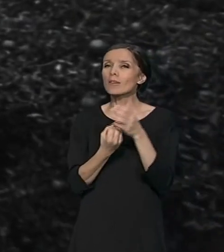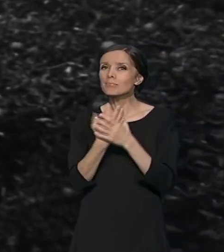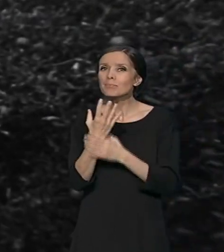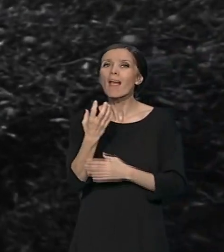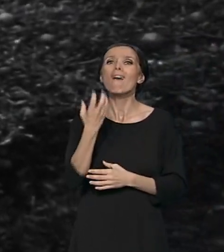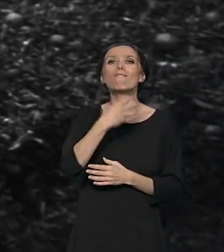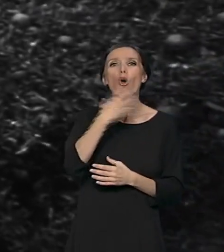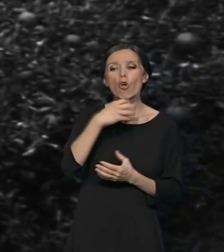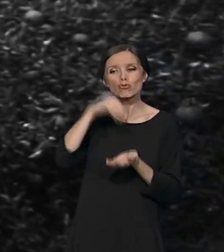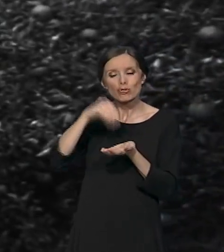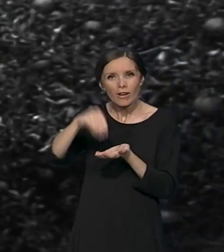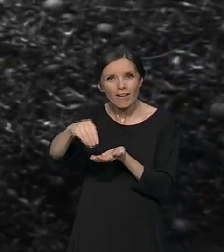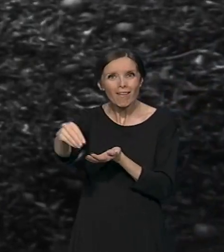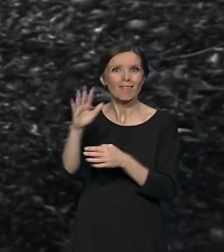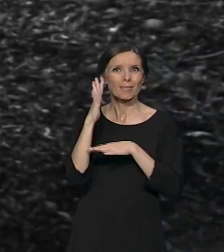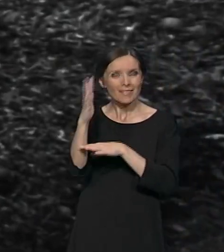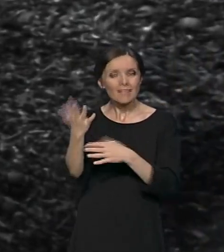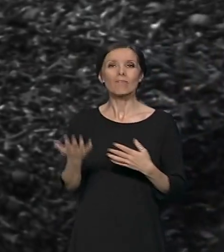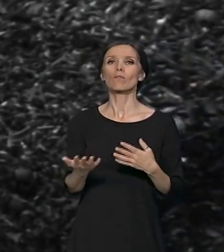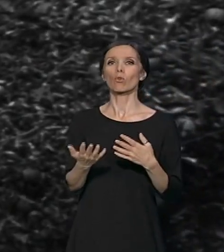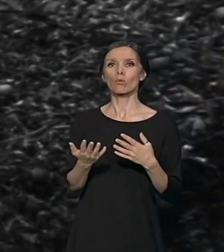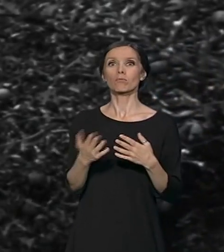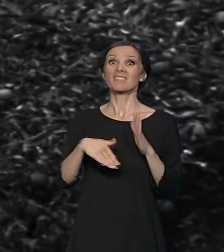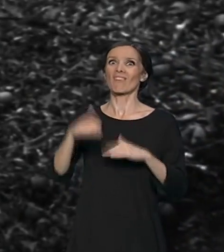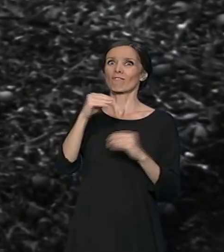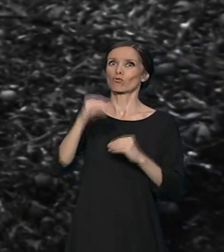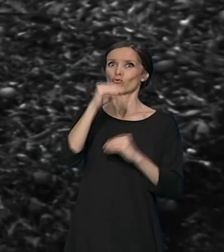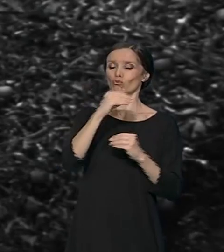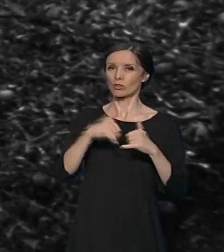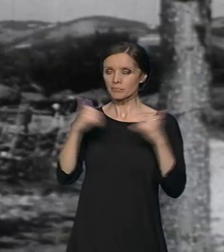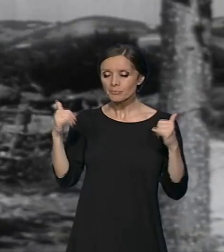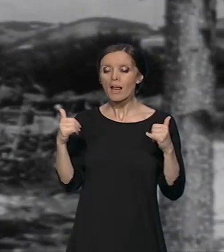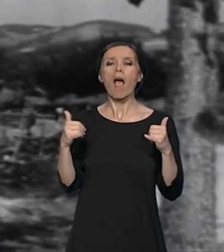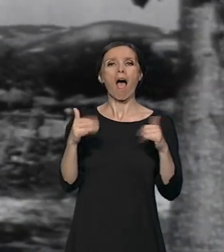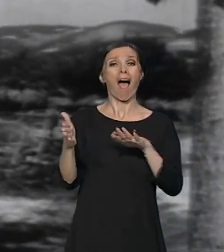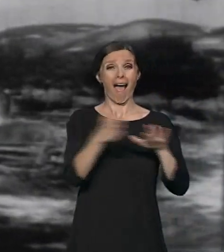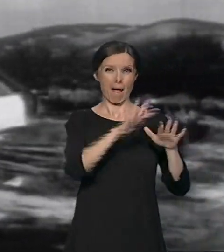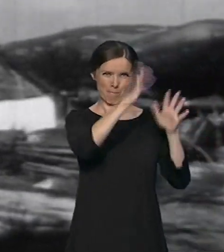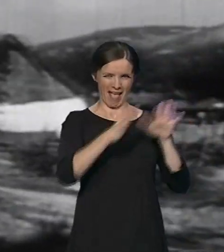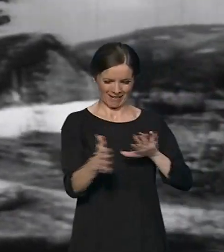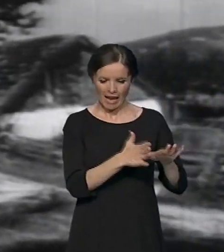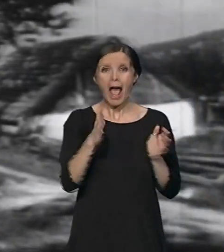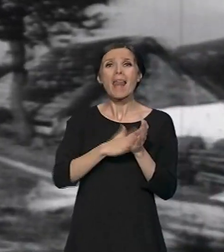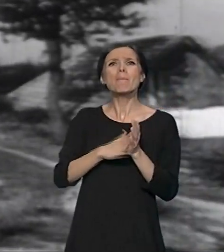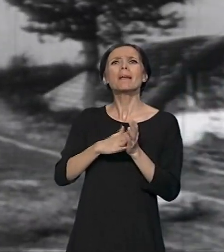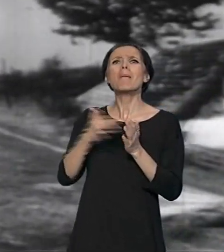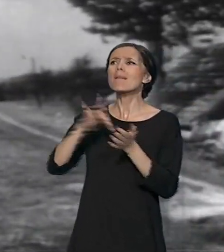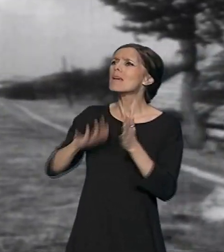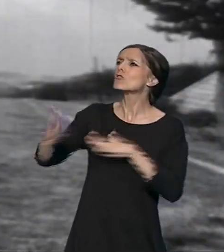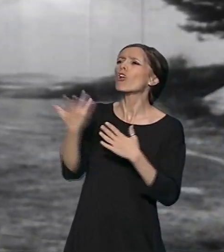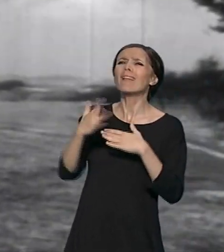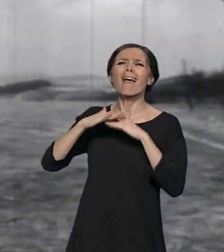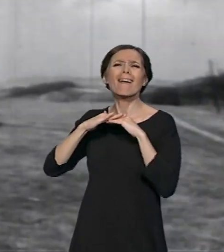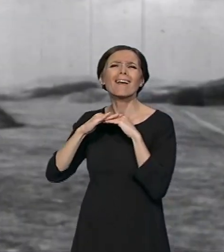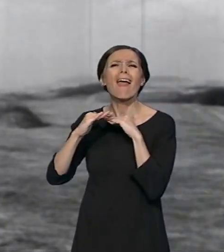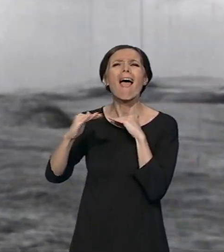počinje da biva značajno, dok su u nekim ravničarskim delovima, poput recimo Stiga ili